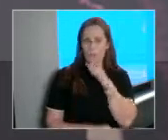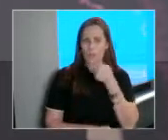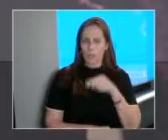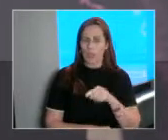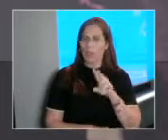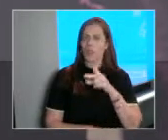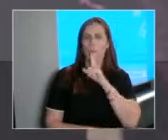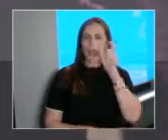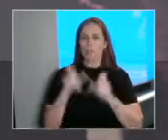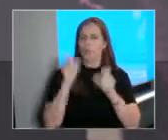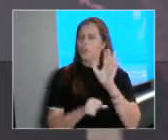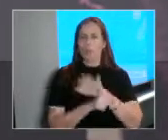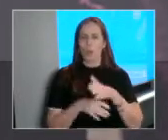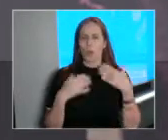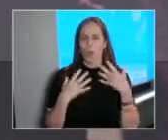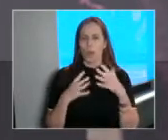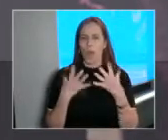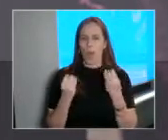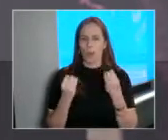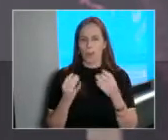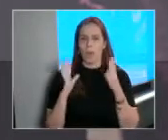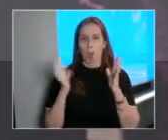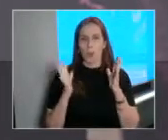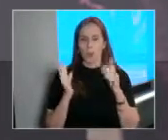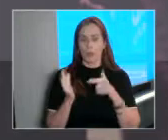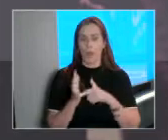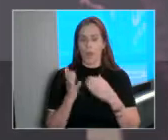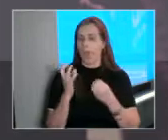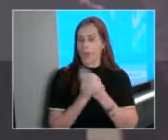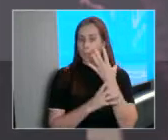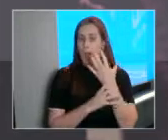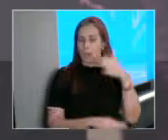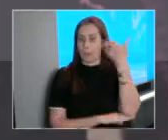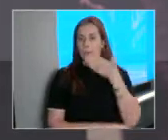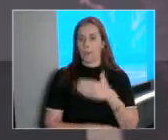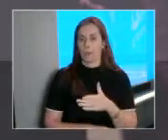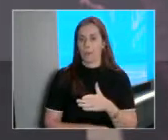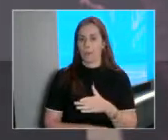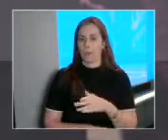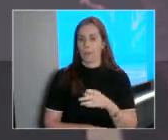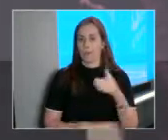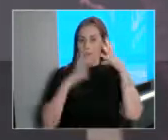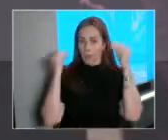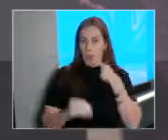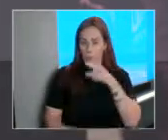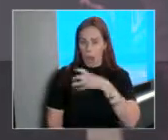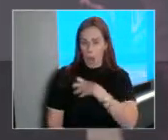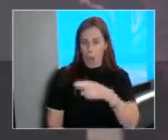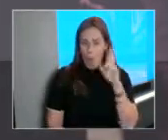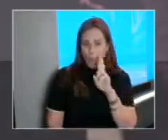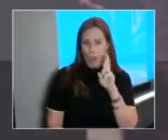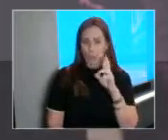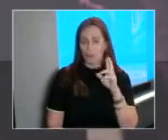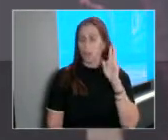יש מעט אנשים שהשפיעו כל כך משמעותית על הקמה בסופו של דבר של מדינה. אומר עליו בן גוריון שלאורך